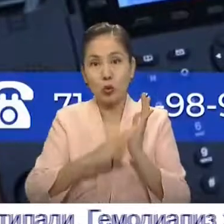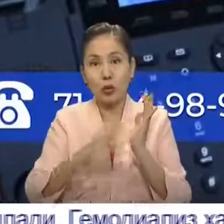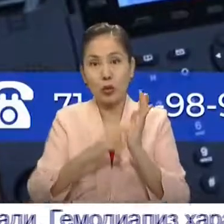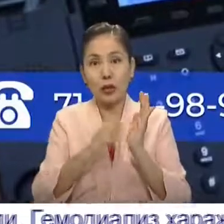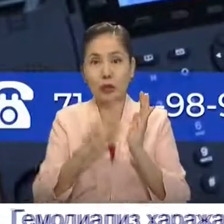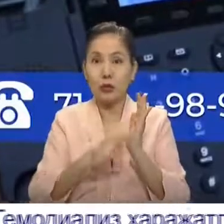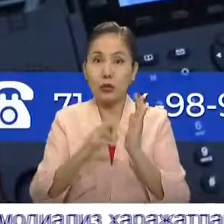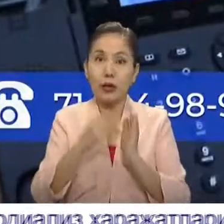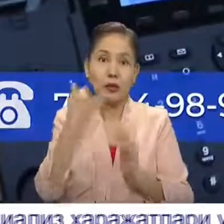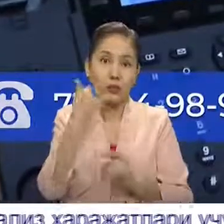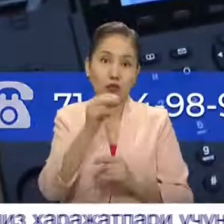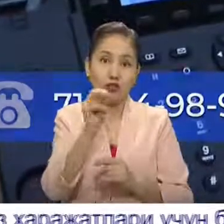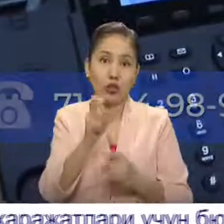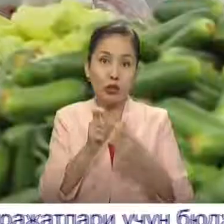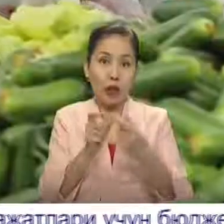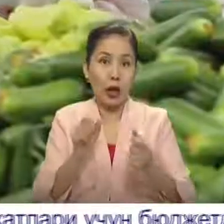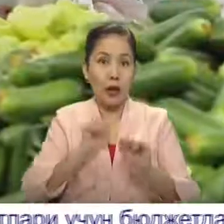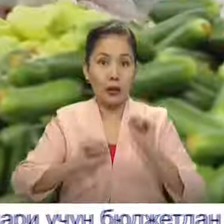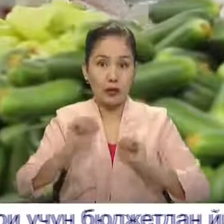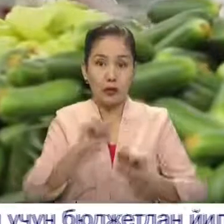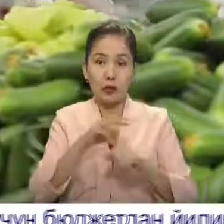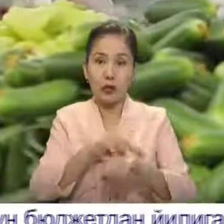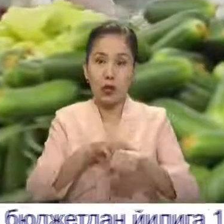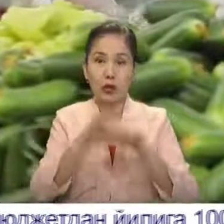244-98-98 ga murojaat qiling. Chek berishni rad etish Soliq